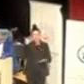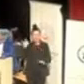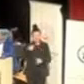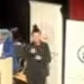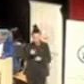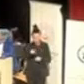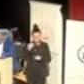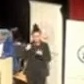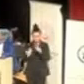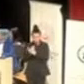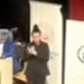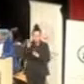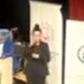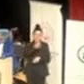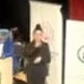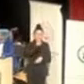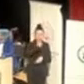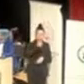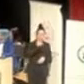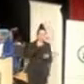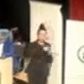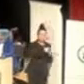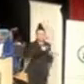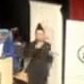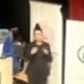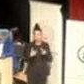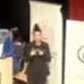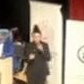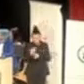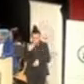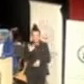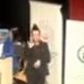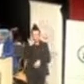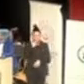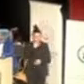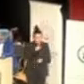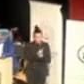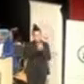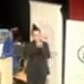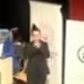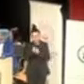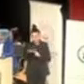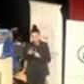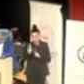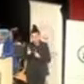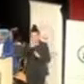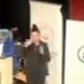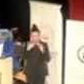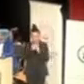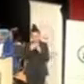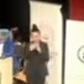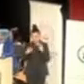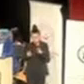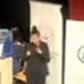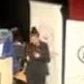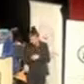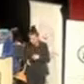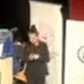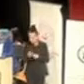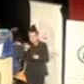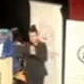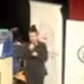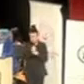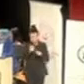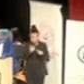50 ve 60'lı yıllara aittir. Sanat müziği, Türk halk müziği, klasik müzik, tango, vals gibi müzik türlerinden oluşan taş plak koleksiyonumuzda